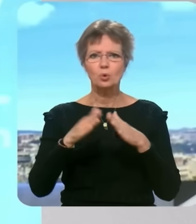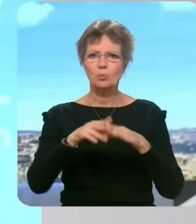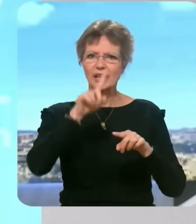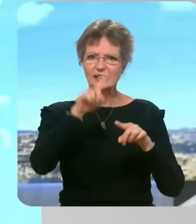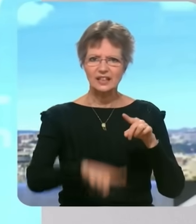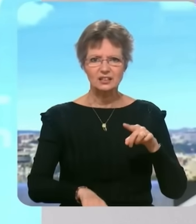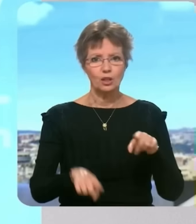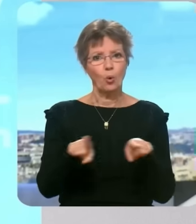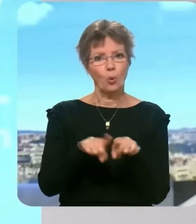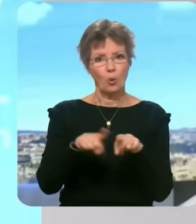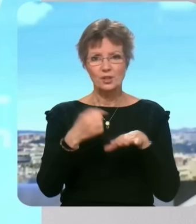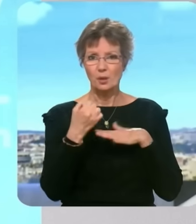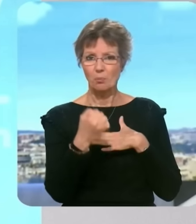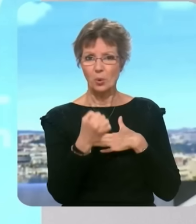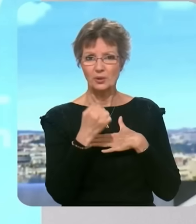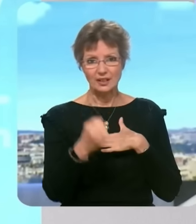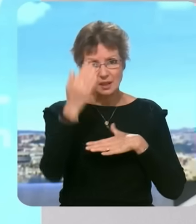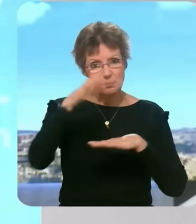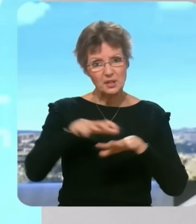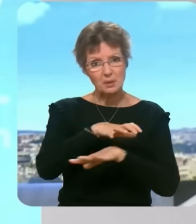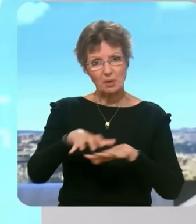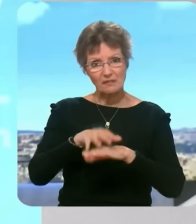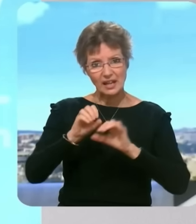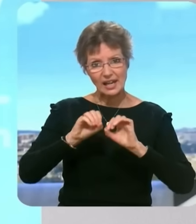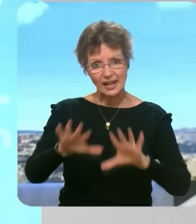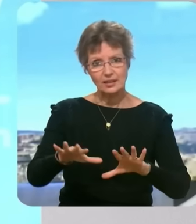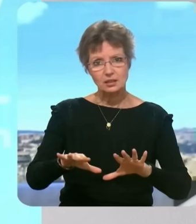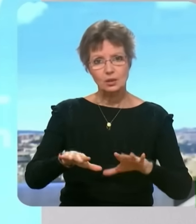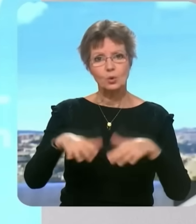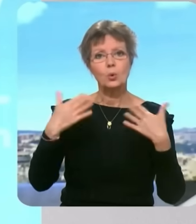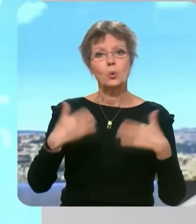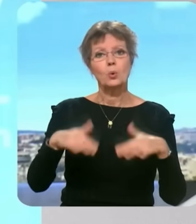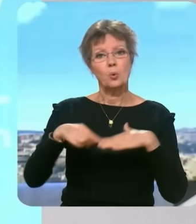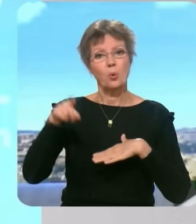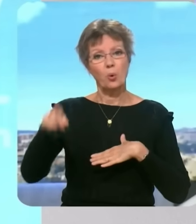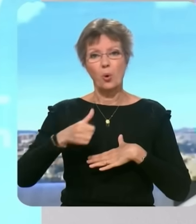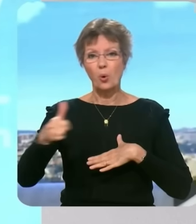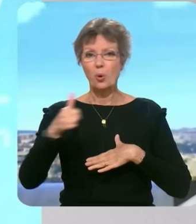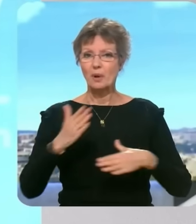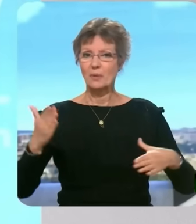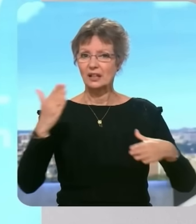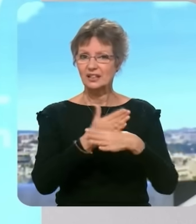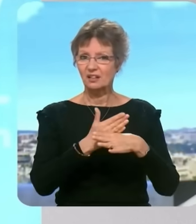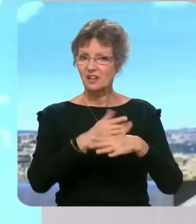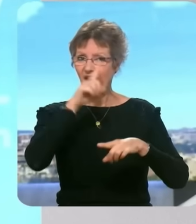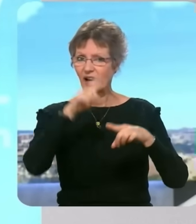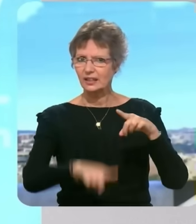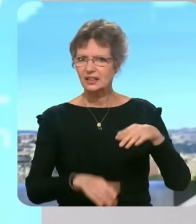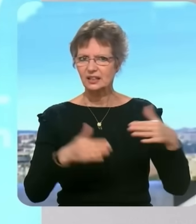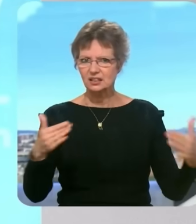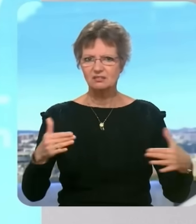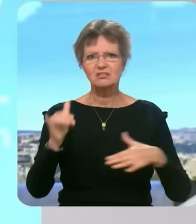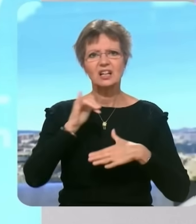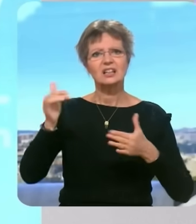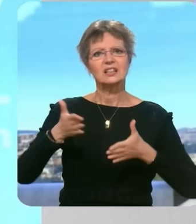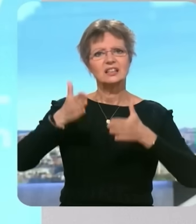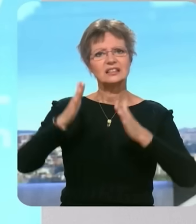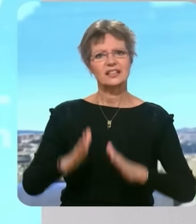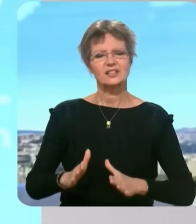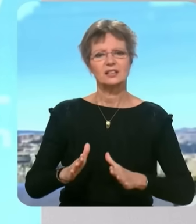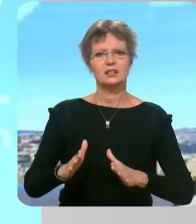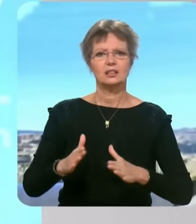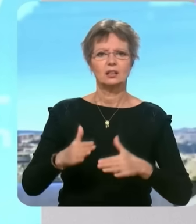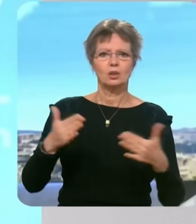des menaces en disant que si le préfet n'interdisait pas cette manifestation, il l'interdirait eux-mêmes, avec comme chef de file quand même le collaborateur parlementaire du